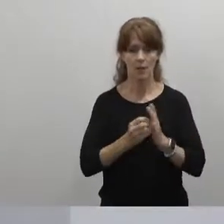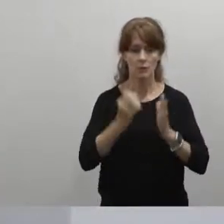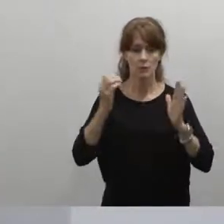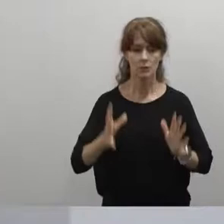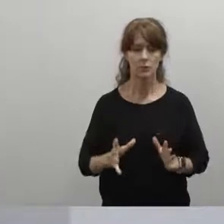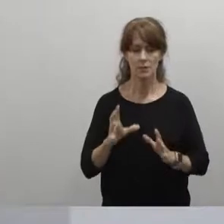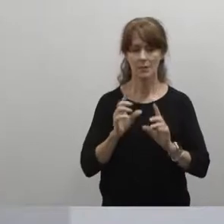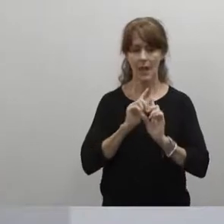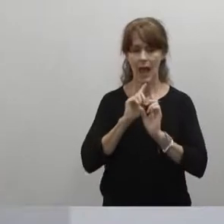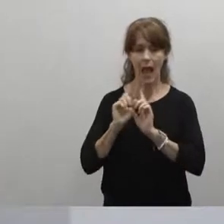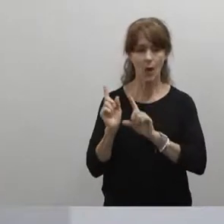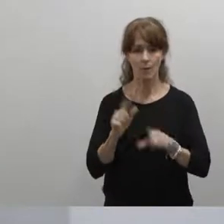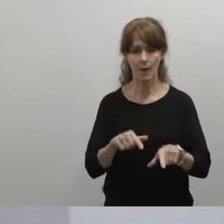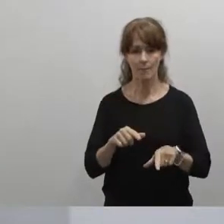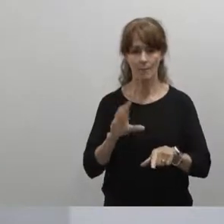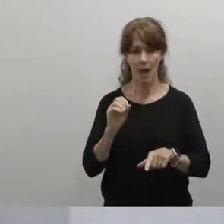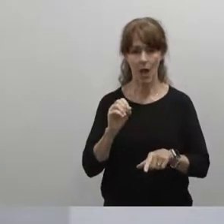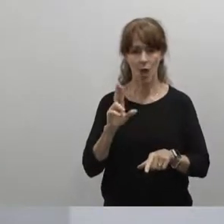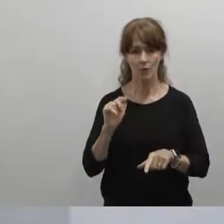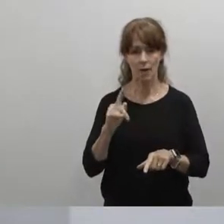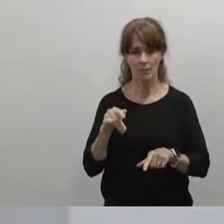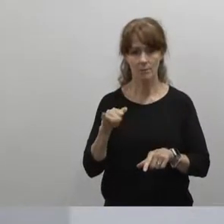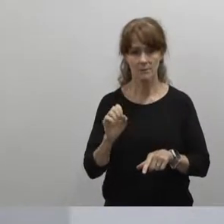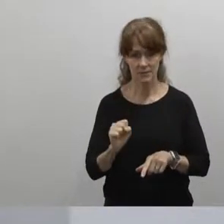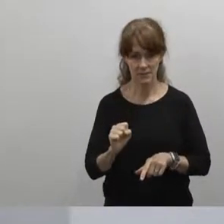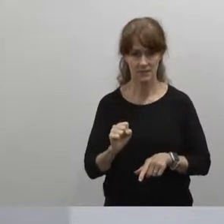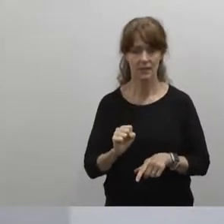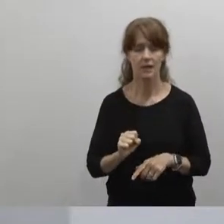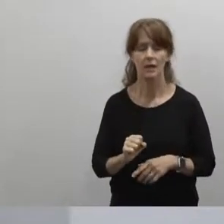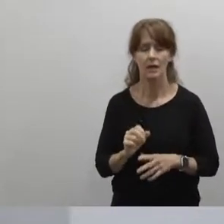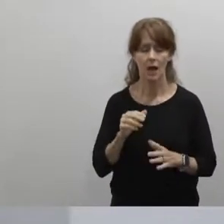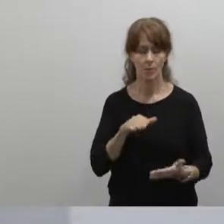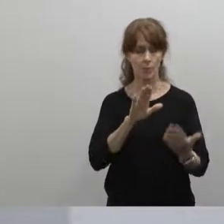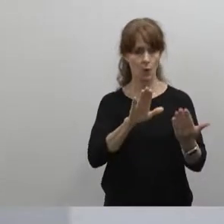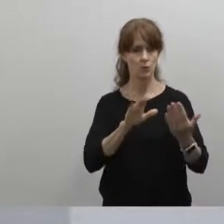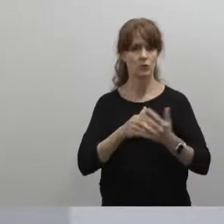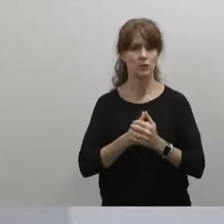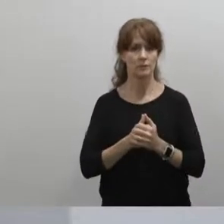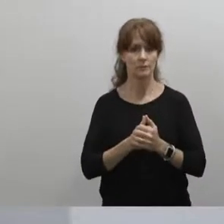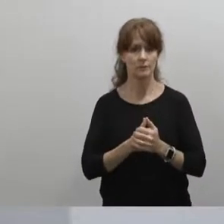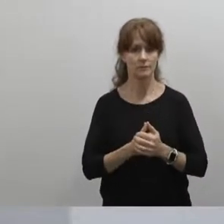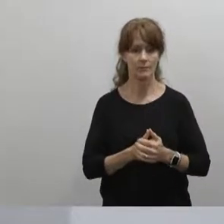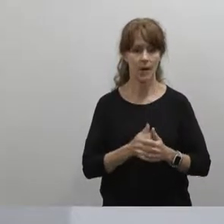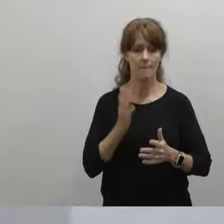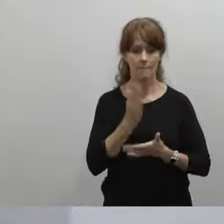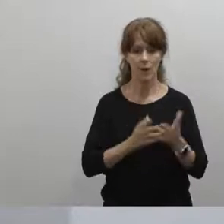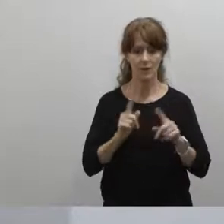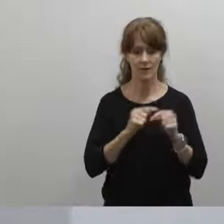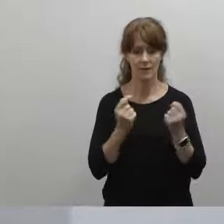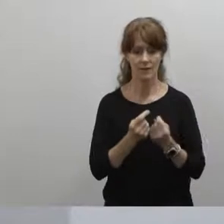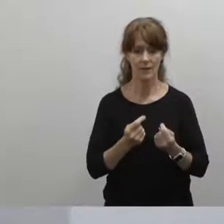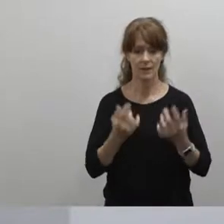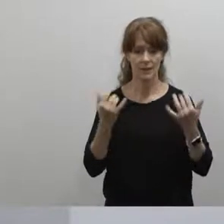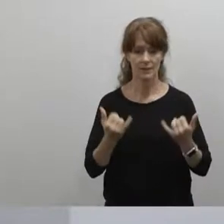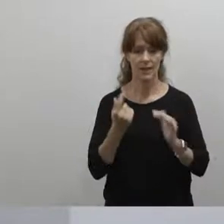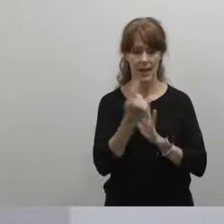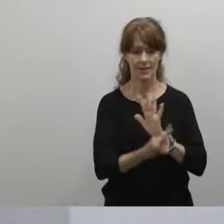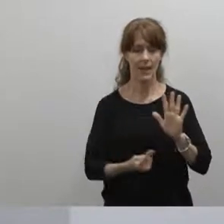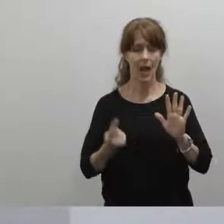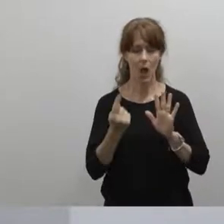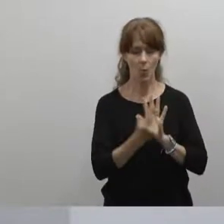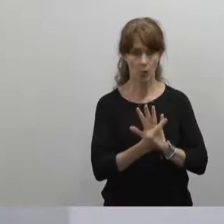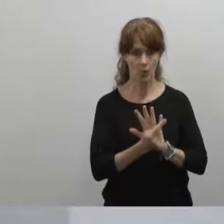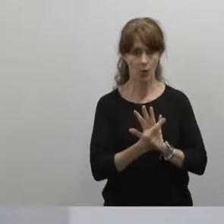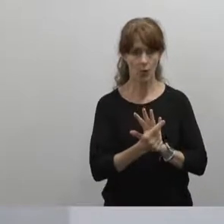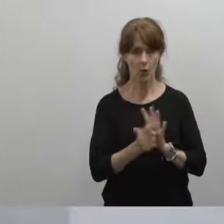chỉ biết sẽ dùng trong cái chế trong pin laptop này sắc xà robot sa ta vì tiện tông giang mắt cứ vì tiện tông không cả